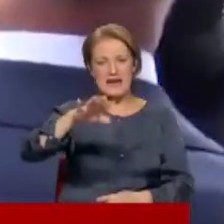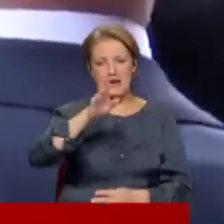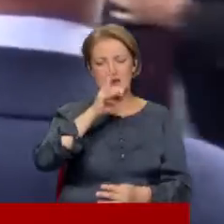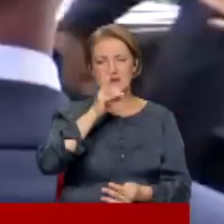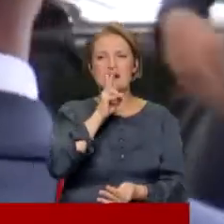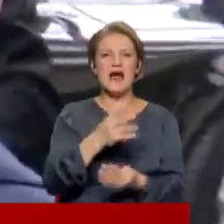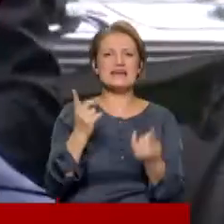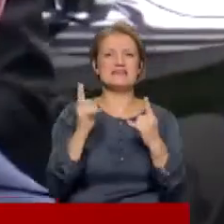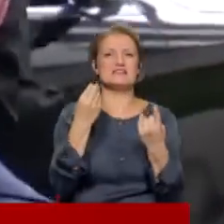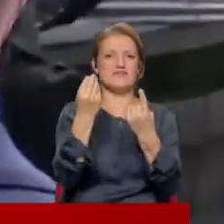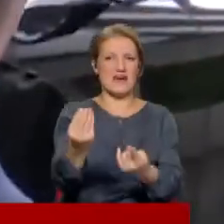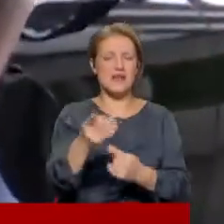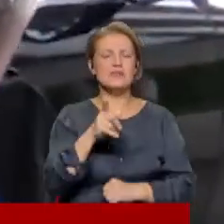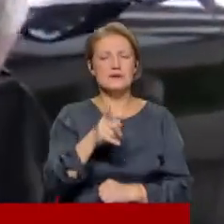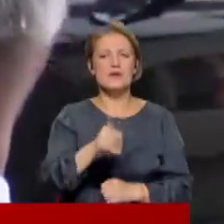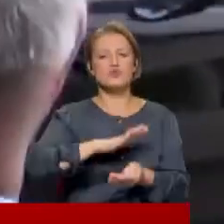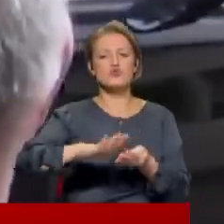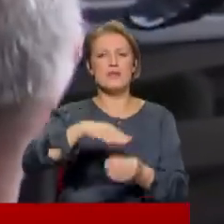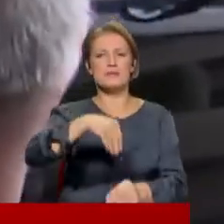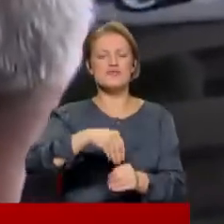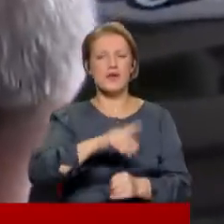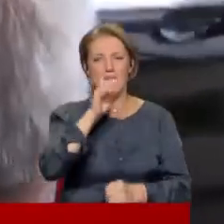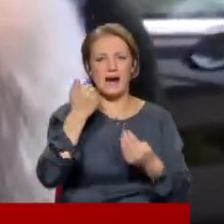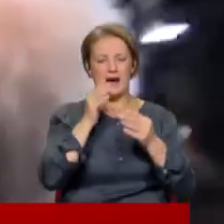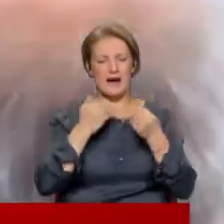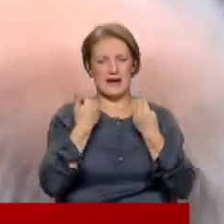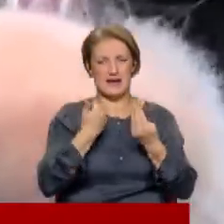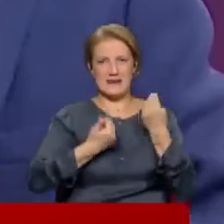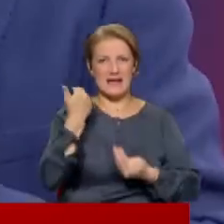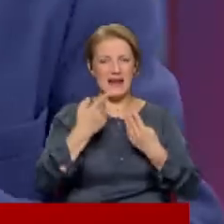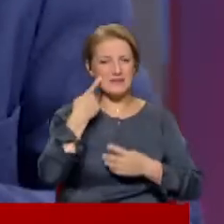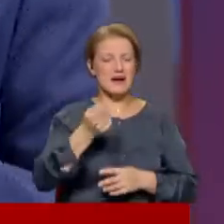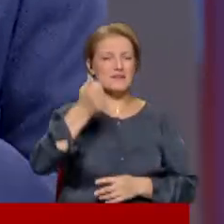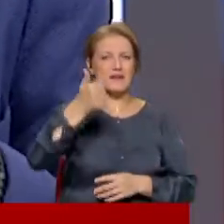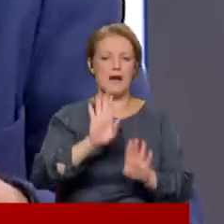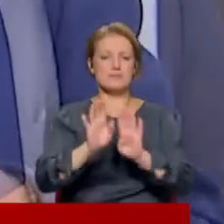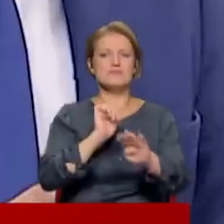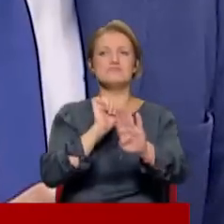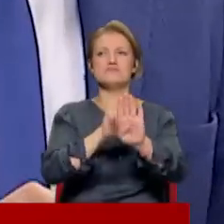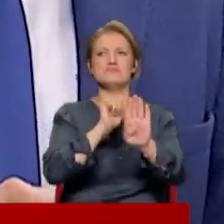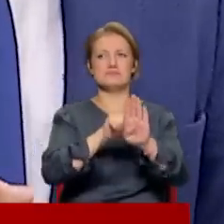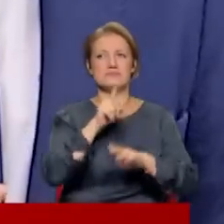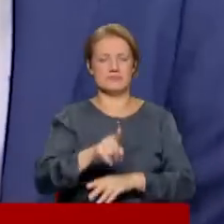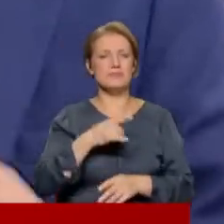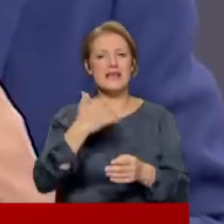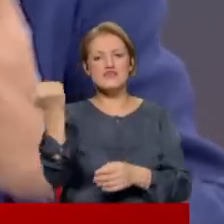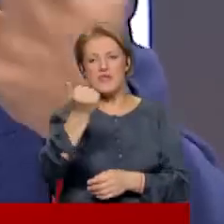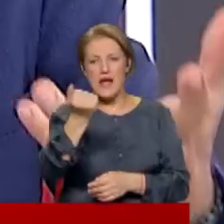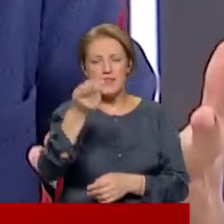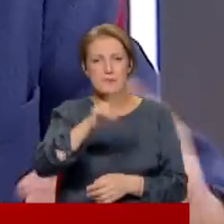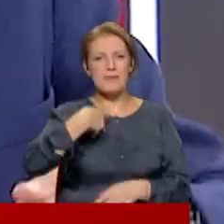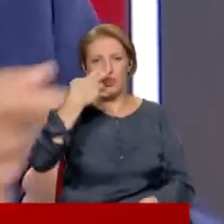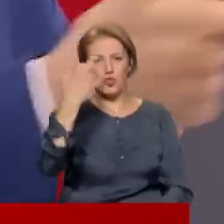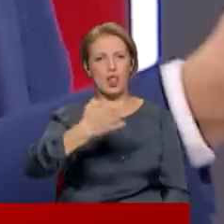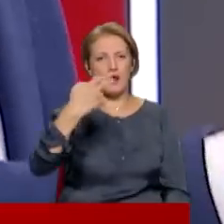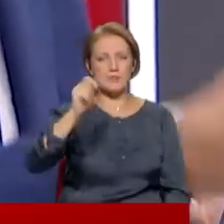veren, pehlivana da cezaevi yol açan düzenleme için Adalet Bakanı'nın kapısını çaldı. Bir cinayete teşebbüste yargılanıyor olsaydım, ben